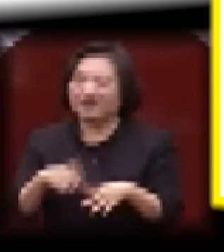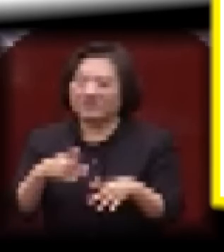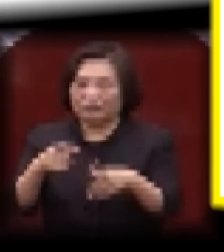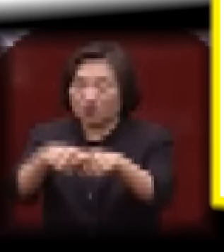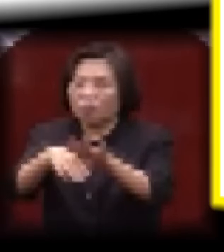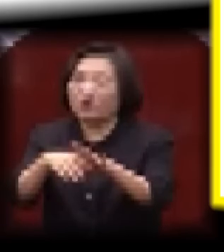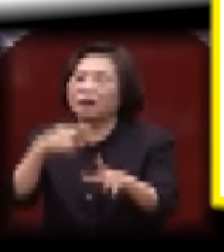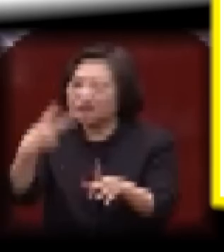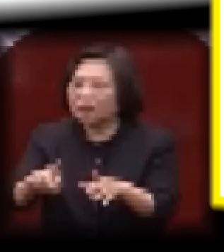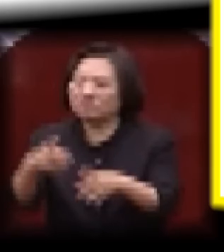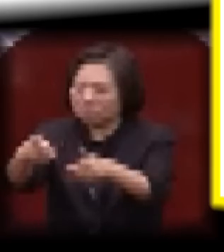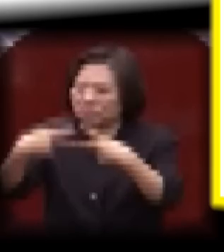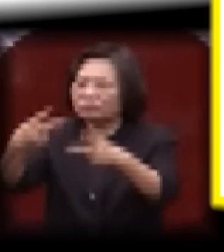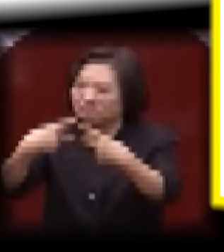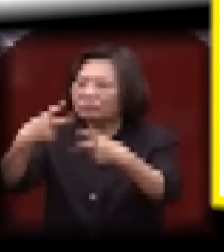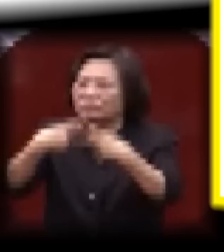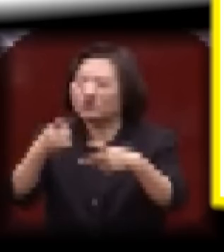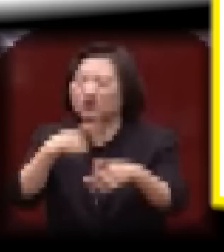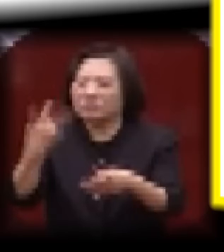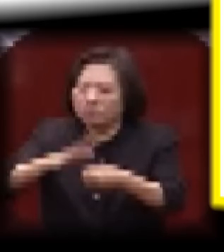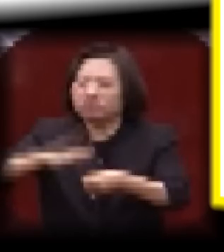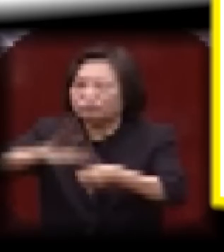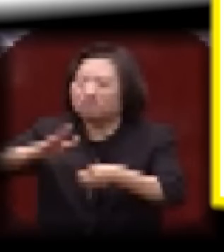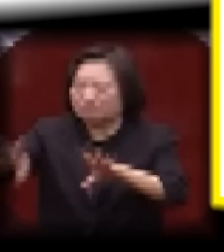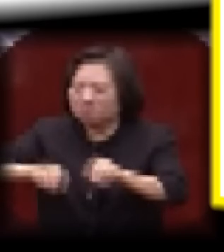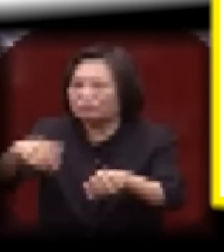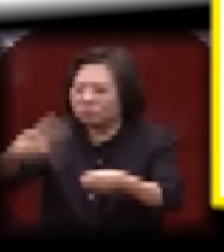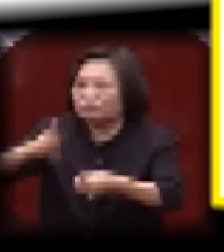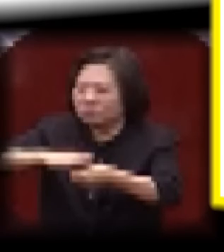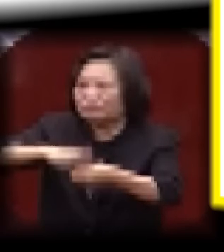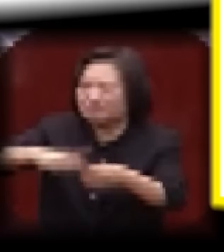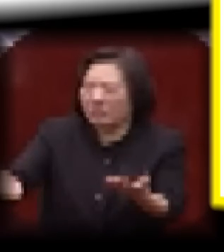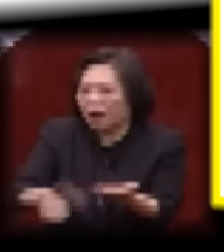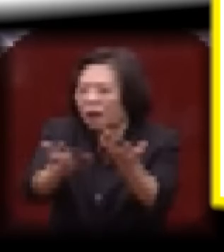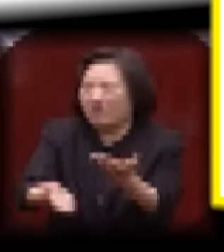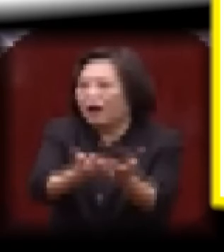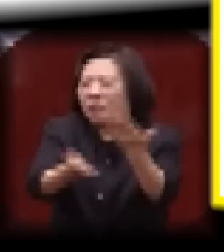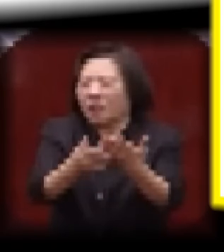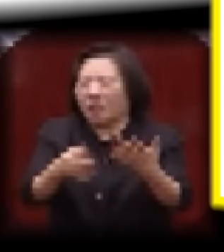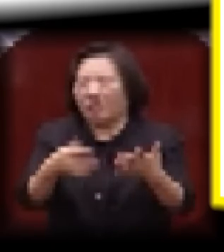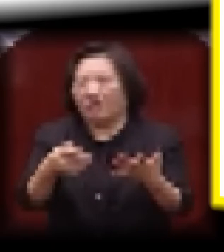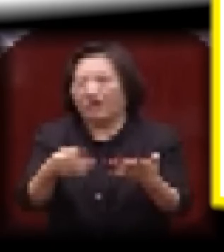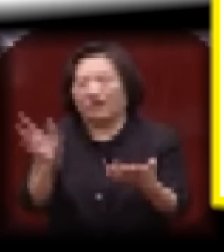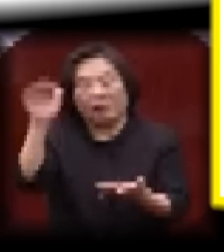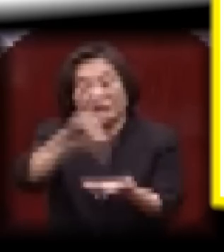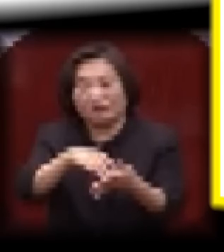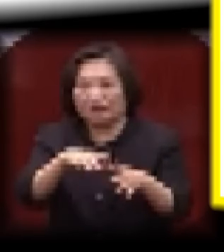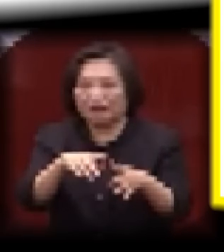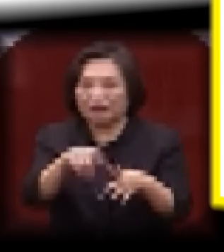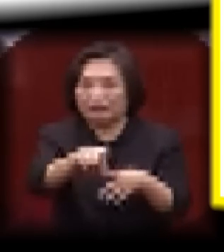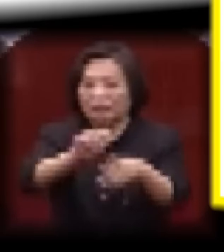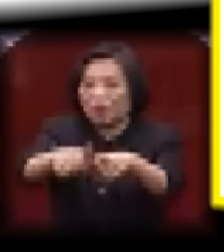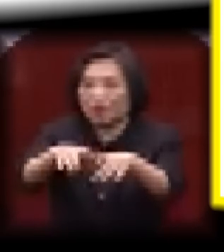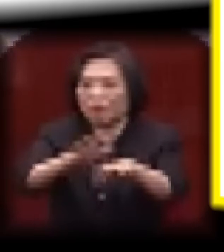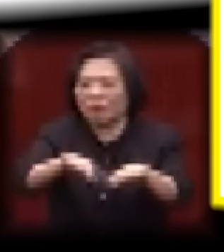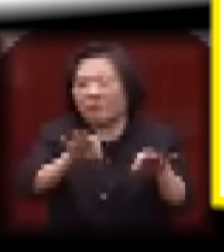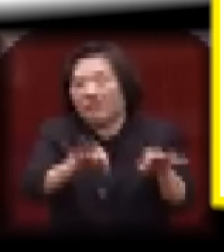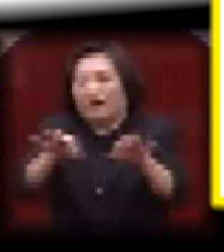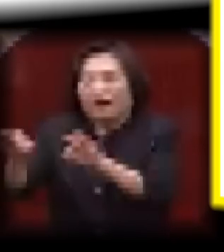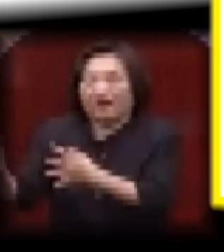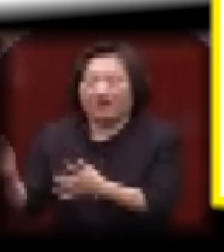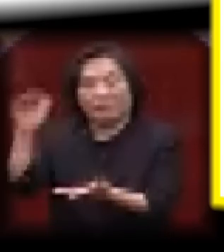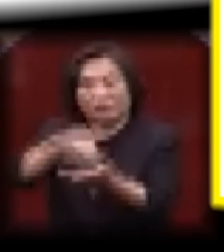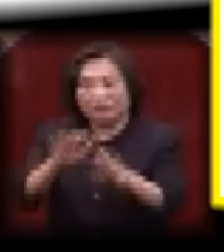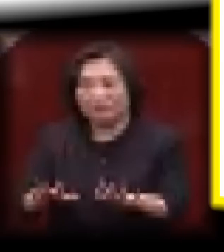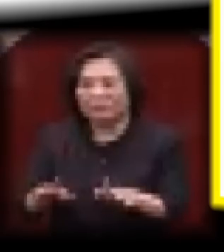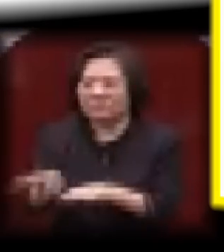送给10个协审单位。那在问题是协审单位有的又拖很久才回复，所以现在目前整个案子还卡在投审